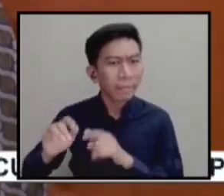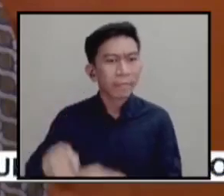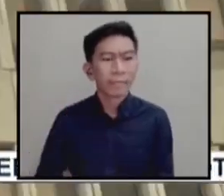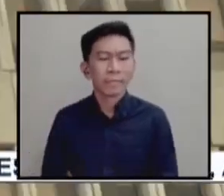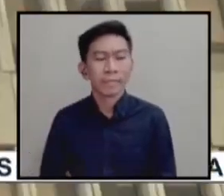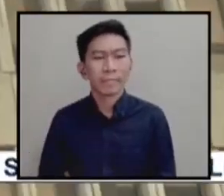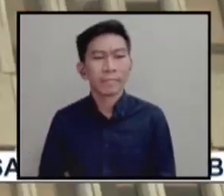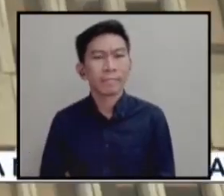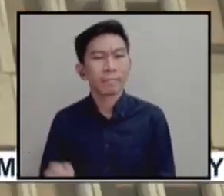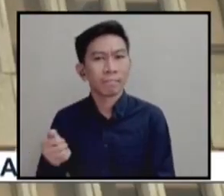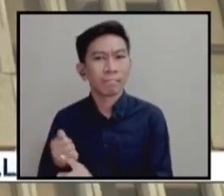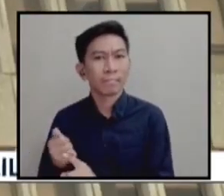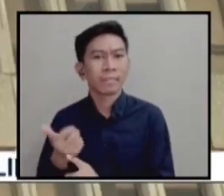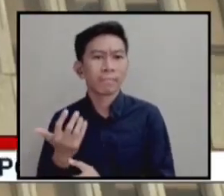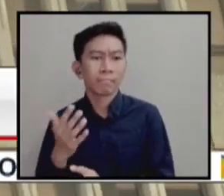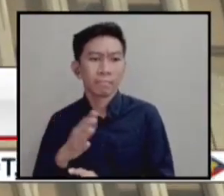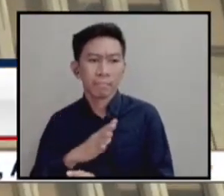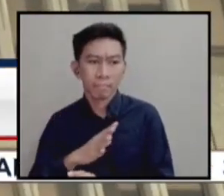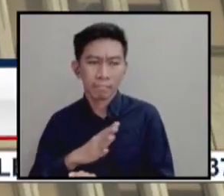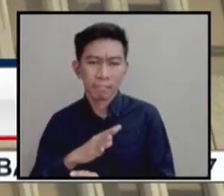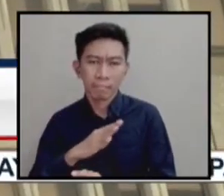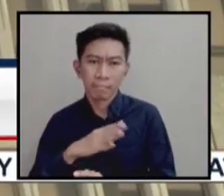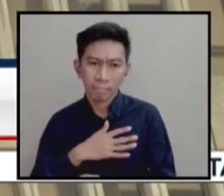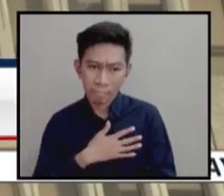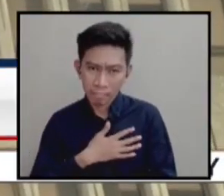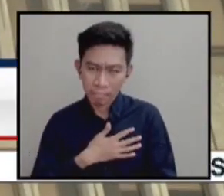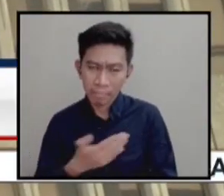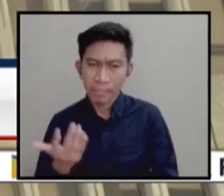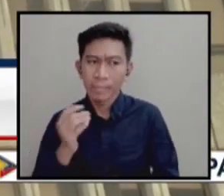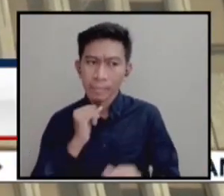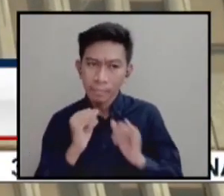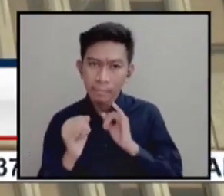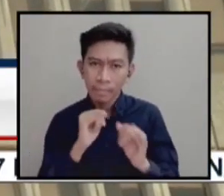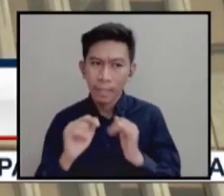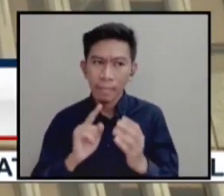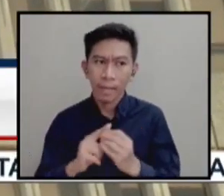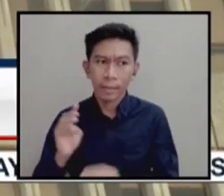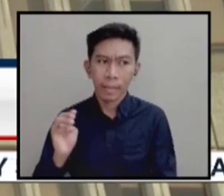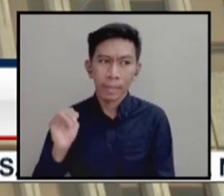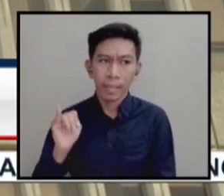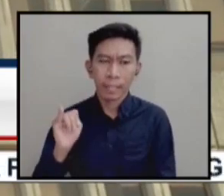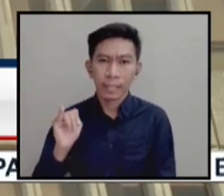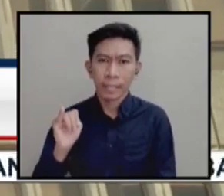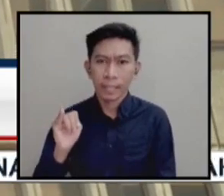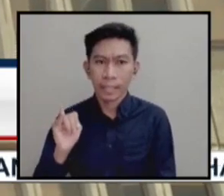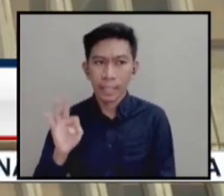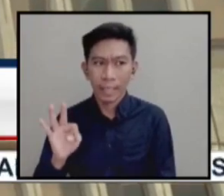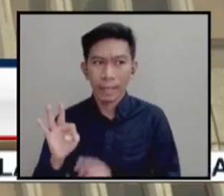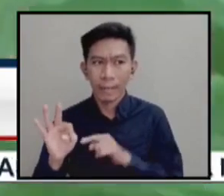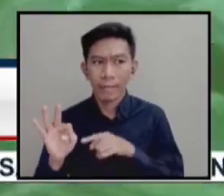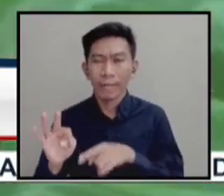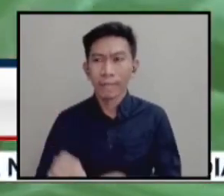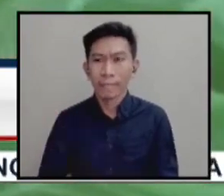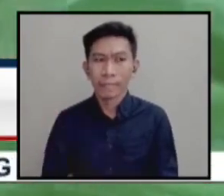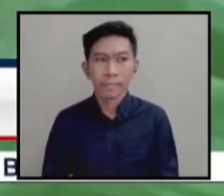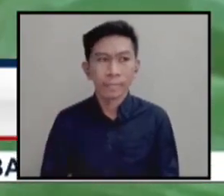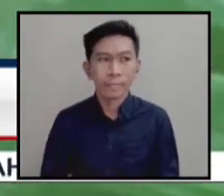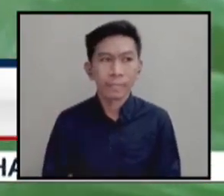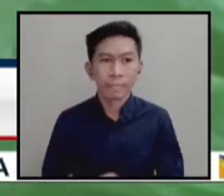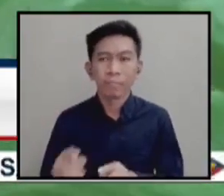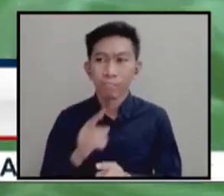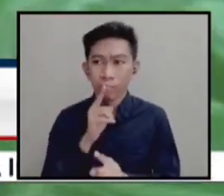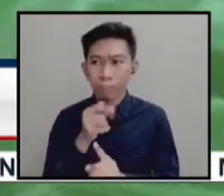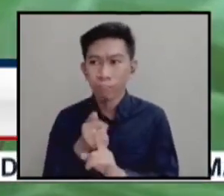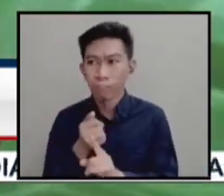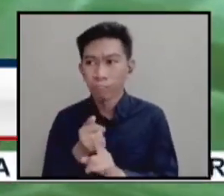ng panayamo interview tungkol sa MIF kahit paabuti ng ilang oras. Batid ng kalihim na mahirap intindihin ang benepisyo mula